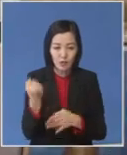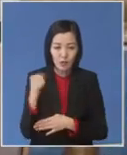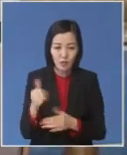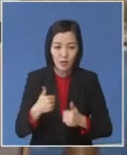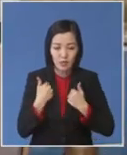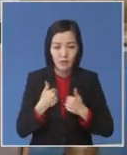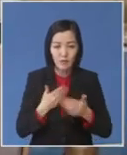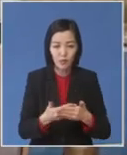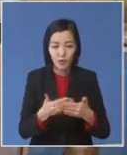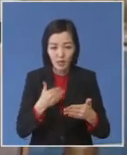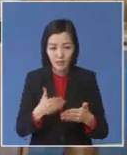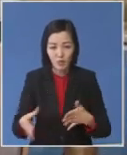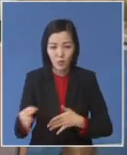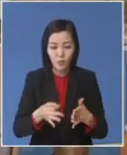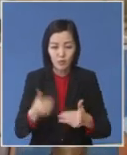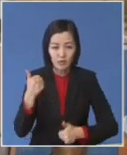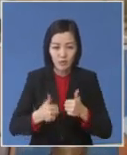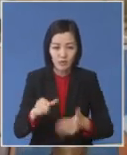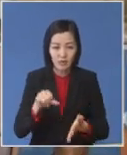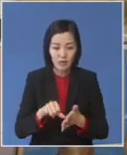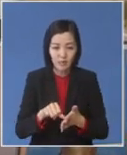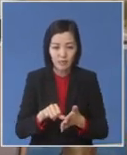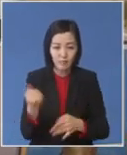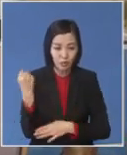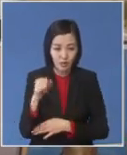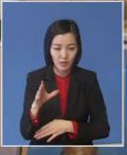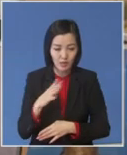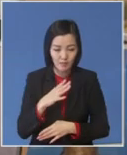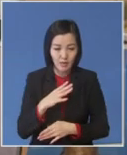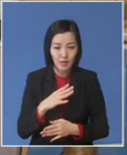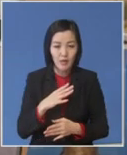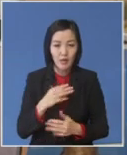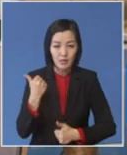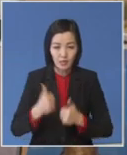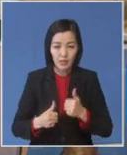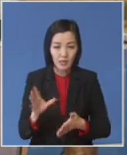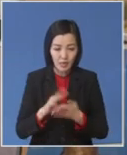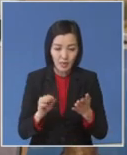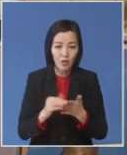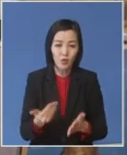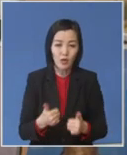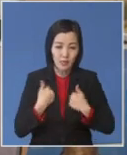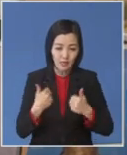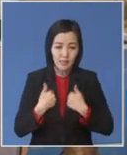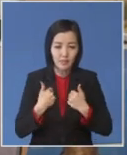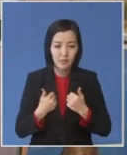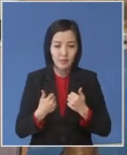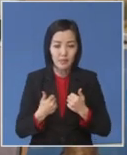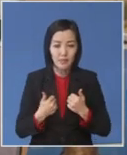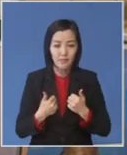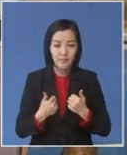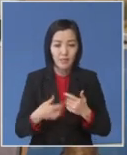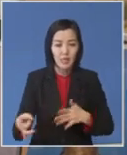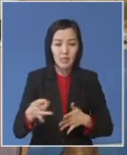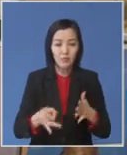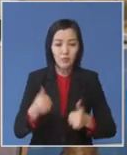да облыстық бірнеше талай айтыстардың бас жүлдесін қанжама салып жүрмін. Осы айтысты да соңғы қайталауға тырысамыз. Алдыңғы жылда осы жалып Жамбыл атты